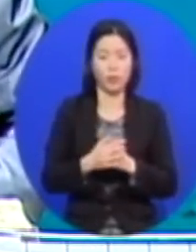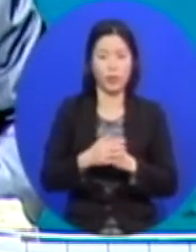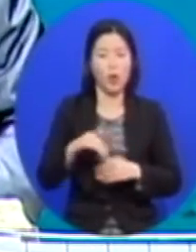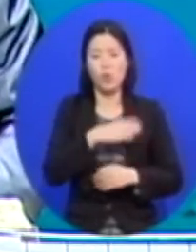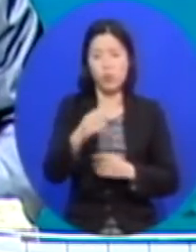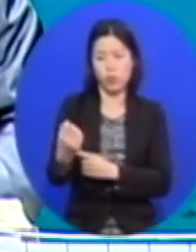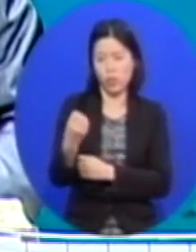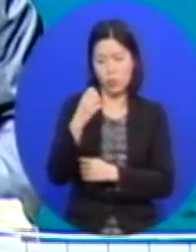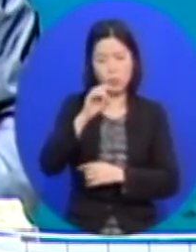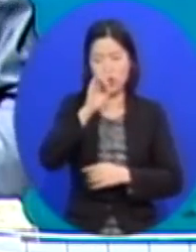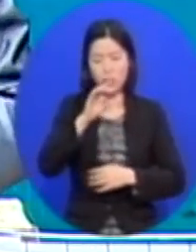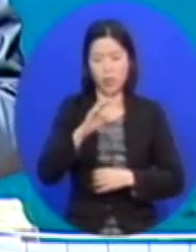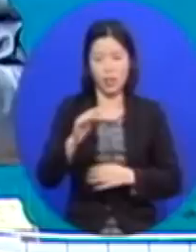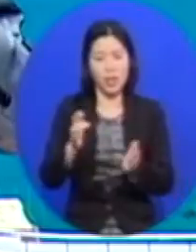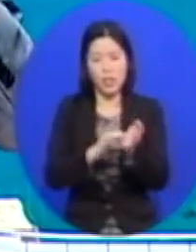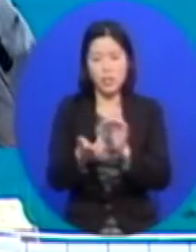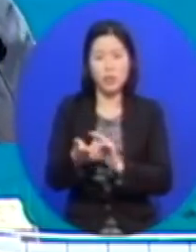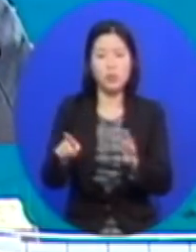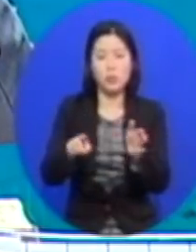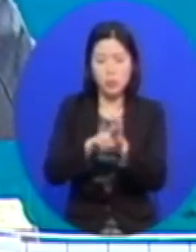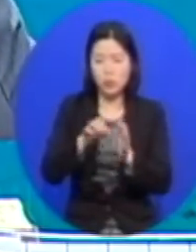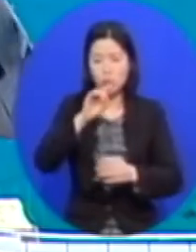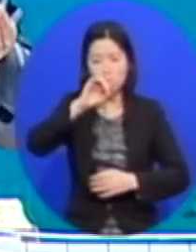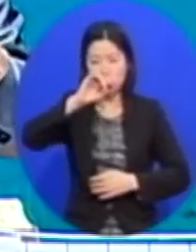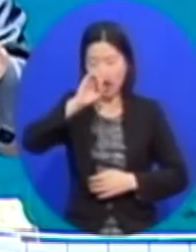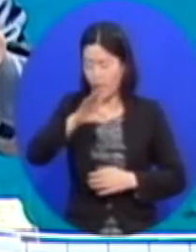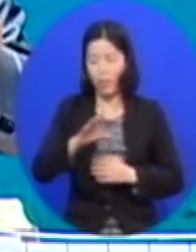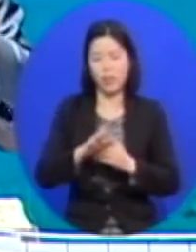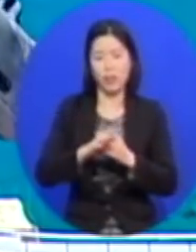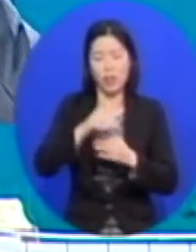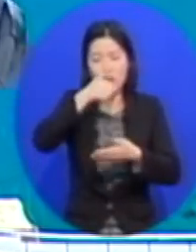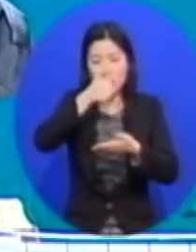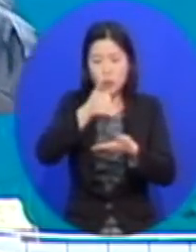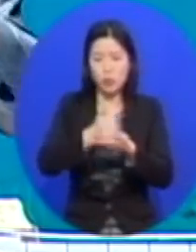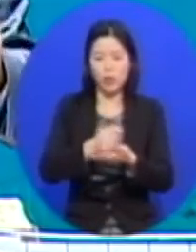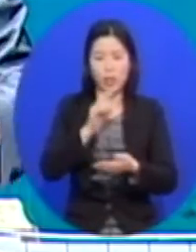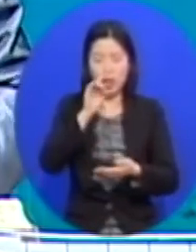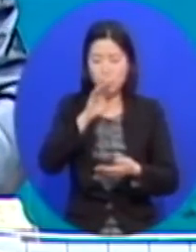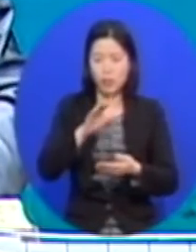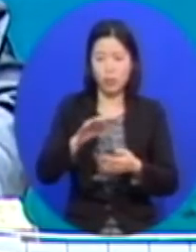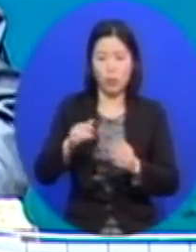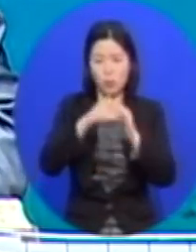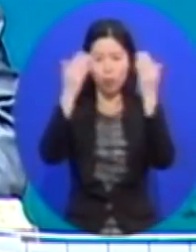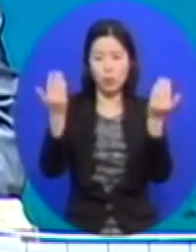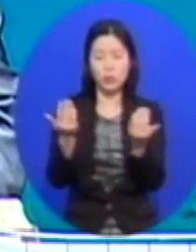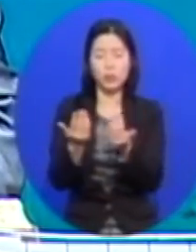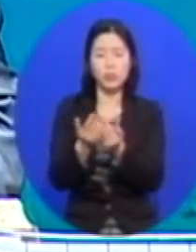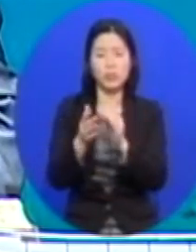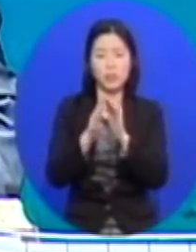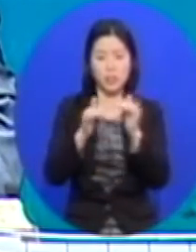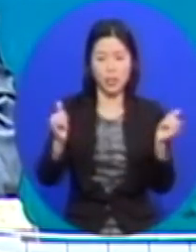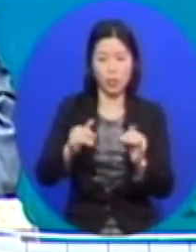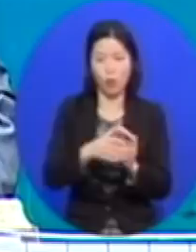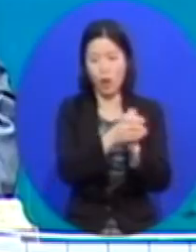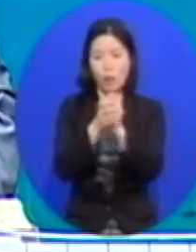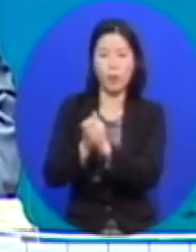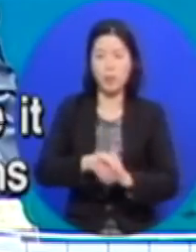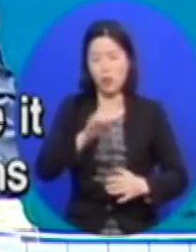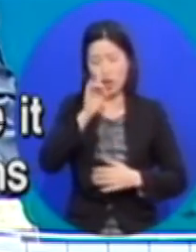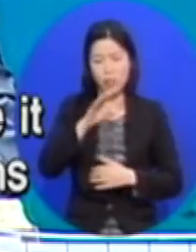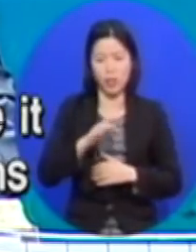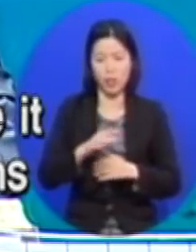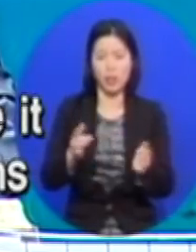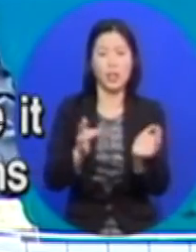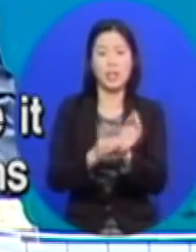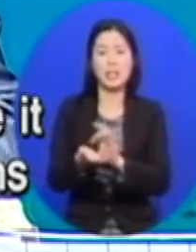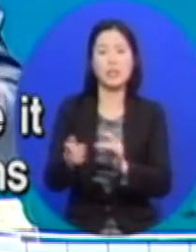잦은데 목사님 예수 믿어도 죄만 짓고 살고 모든 사람하고 화평 할 수가 없던데요 예수를